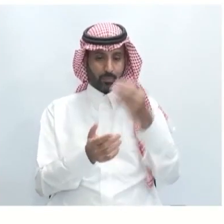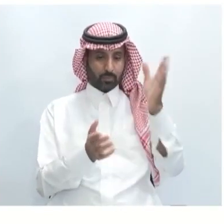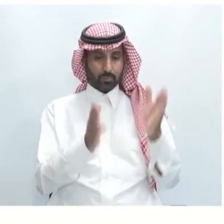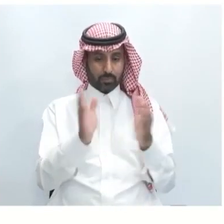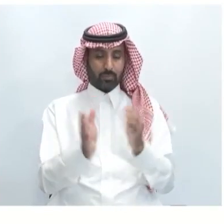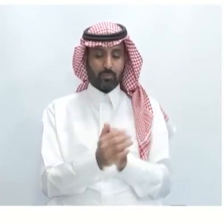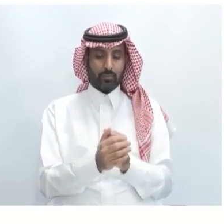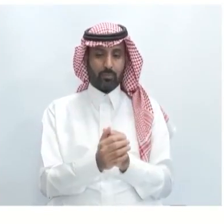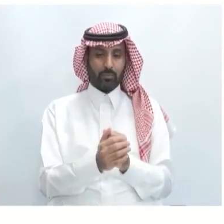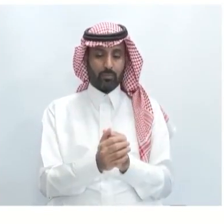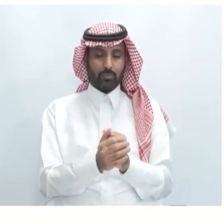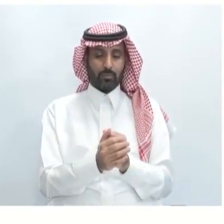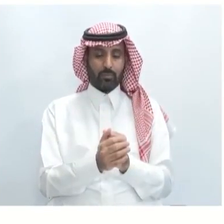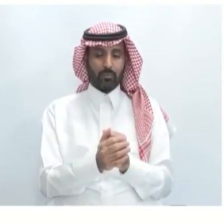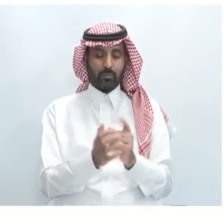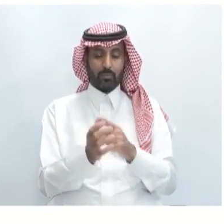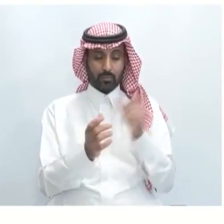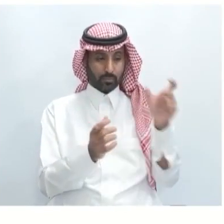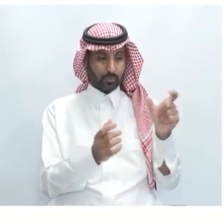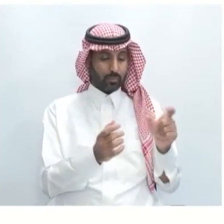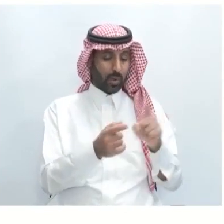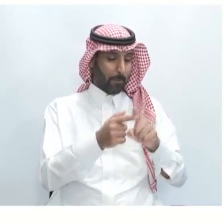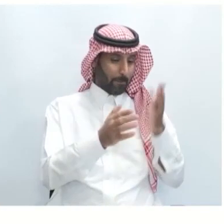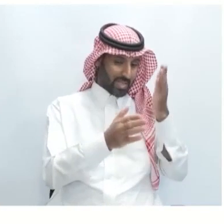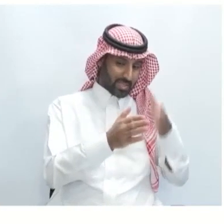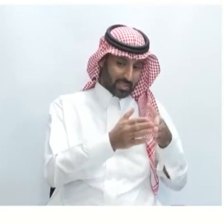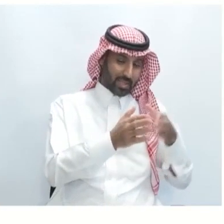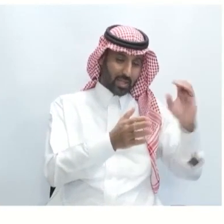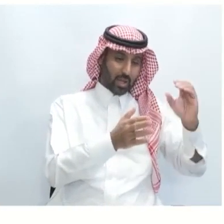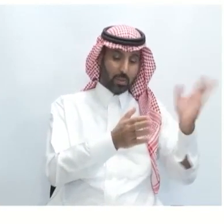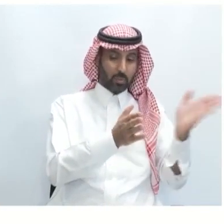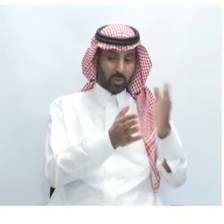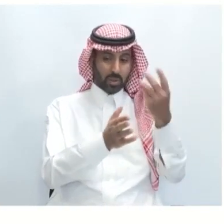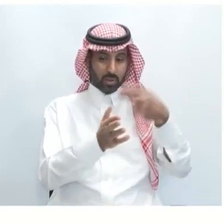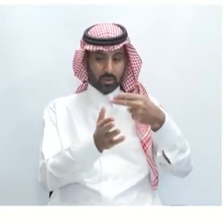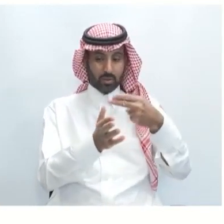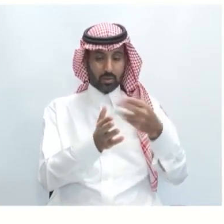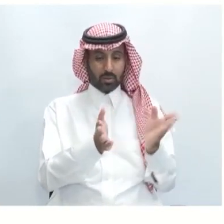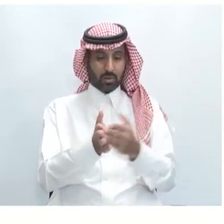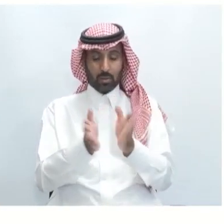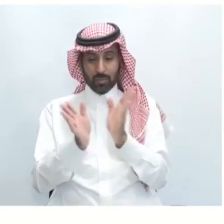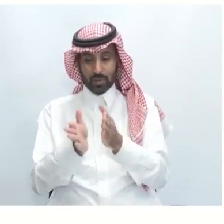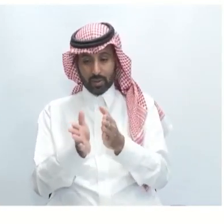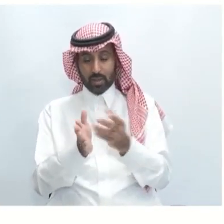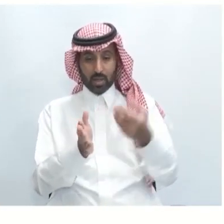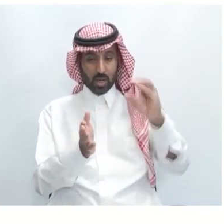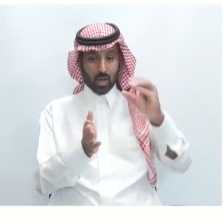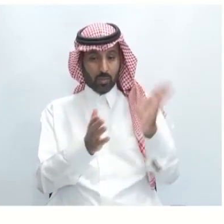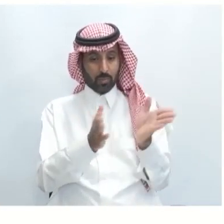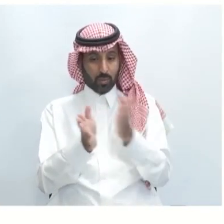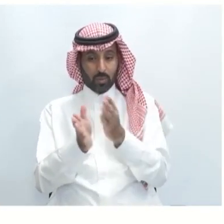انها هنا موقعها بين الكربون والهيدروجين هنا ايضا بين الكربون